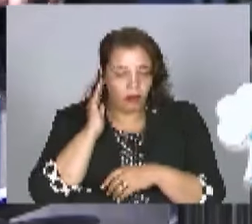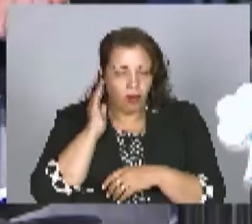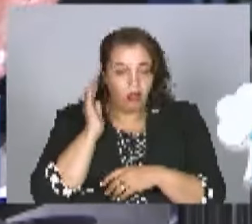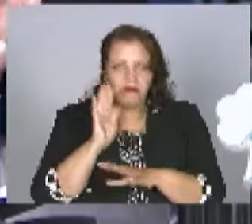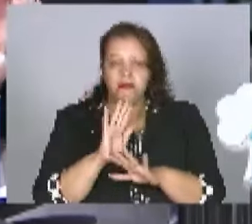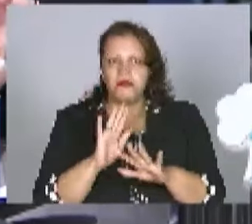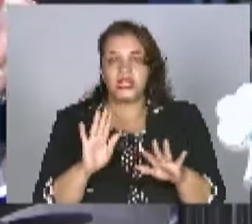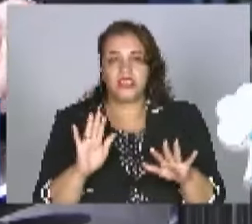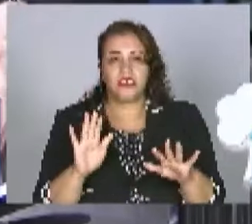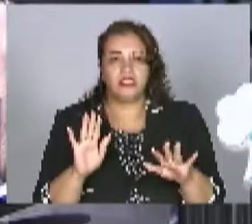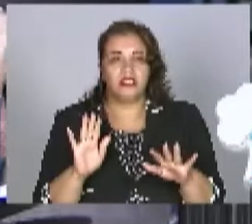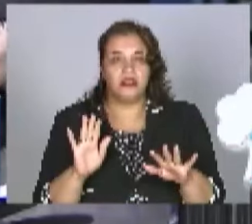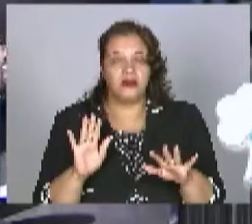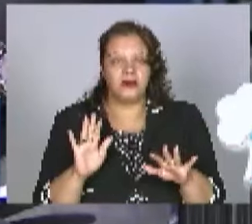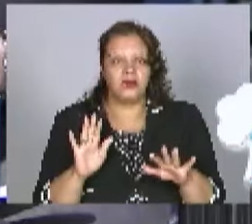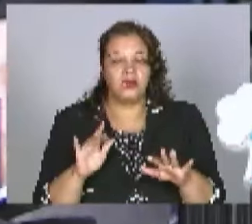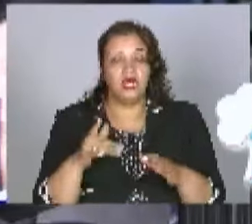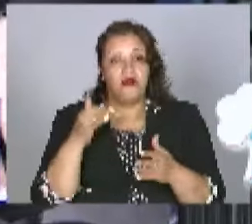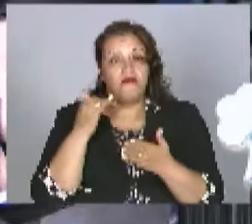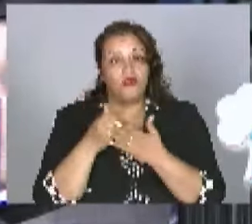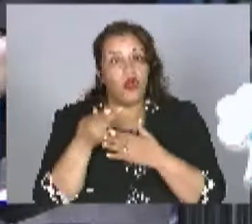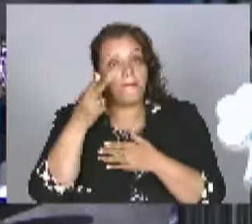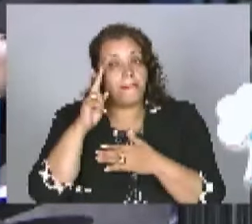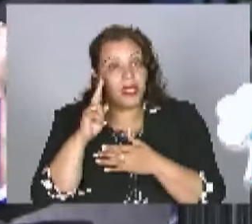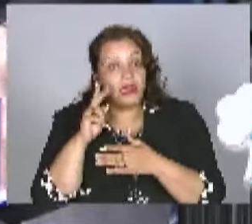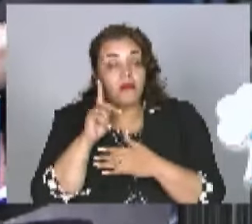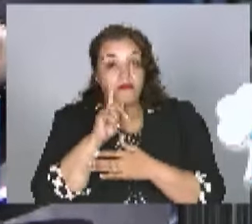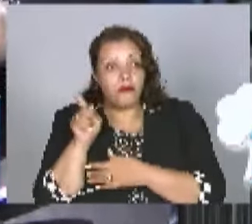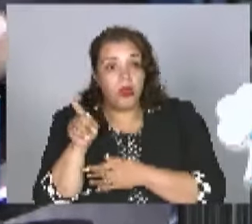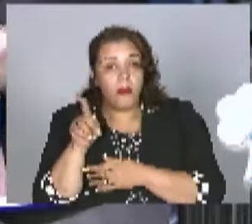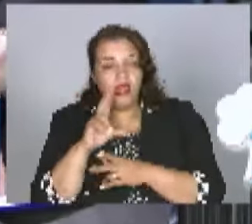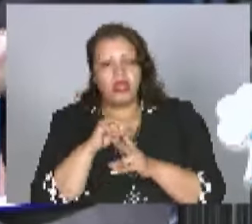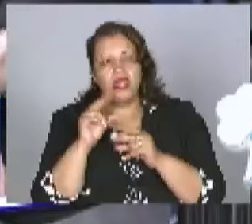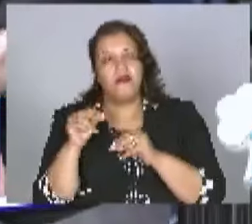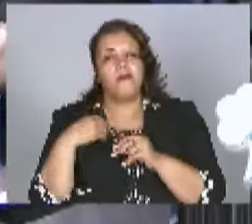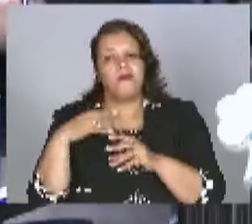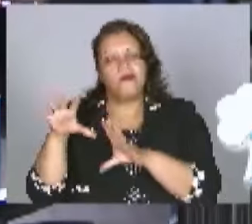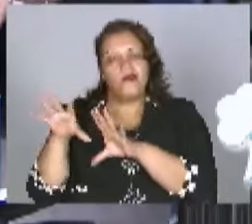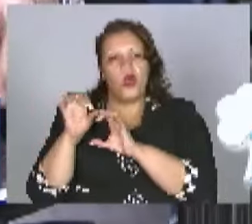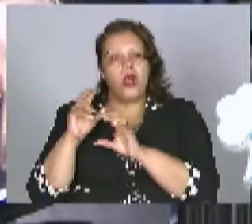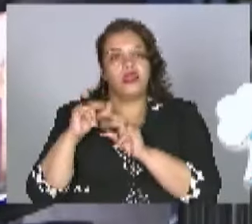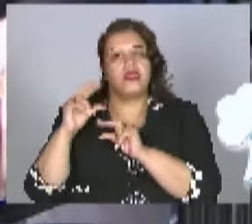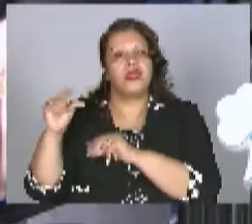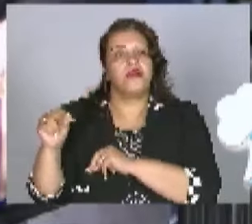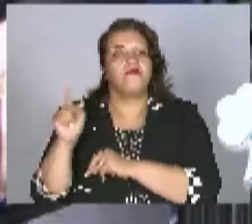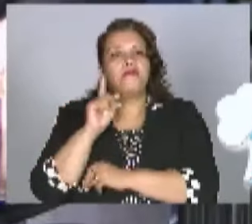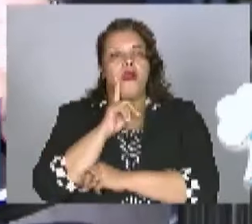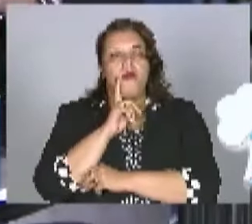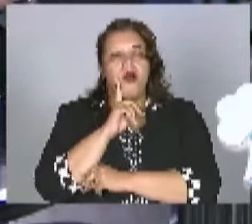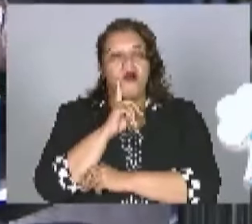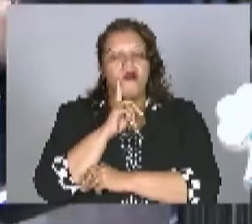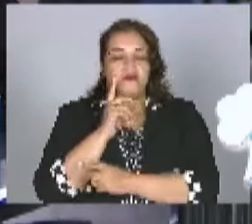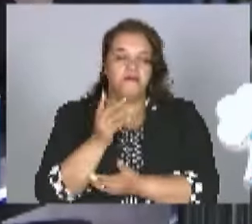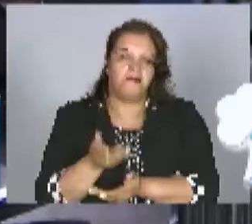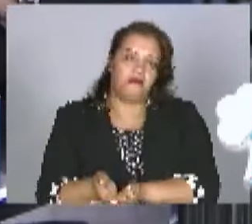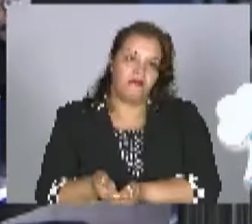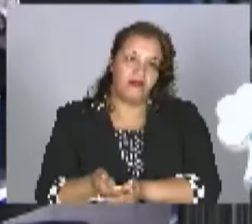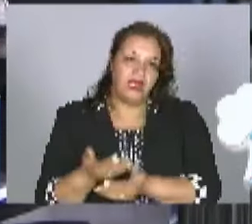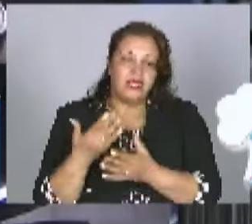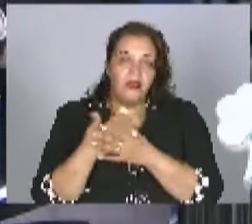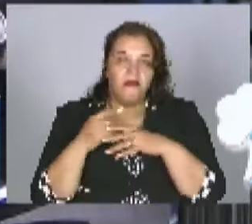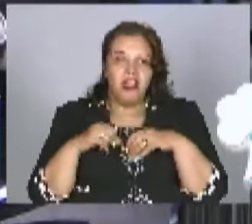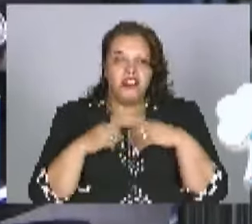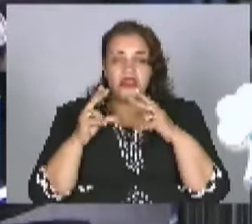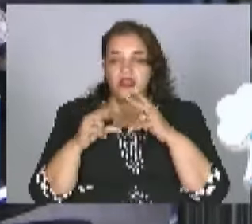بتحكم البيت كله فهنا هينتج عنها ما فيش شك انها بتاخد سوره امها دي هي اللي هتعيش